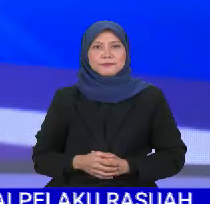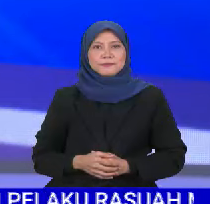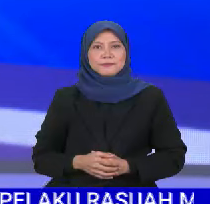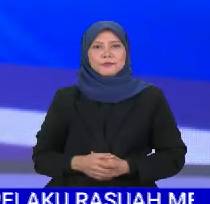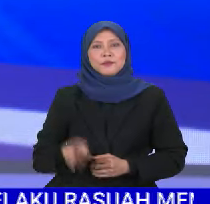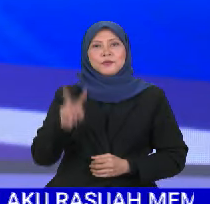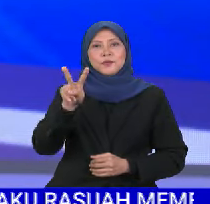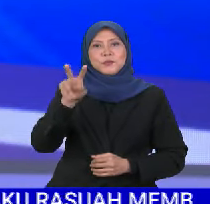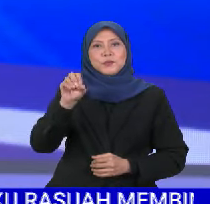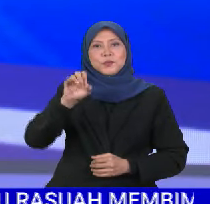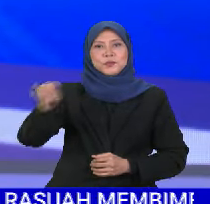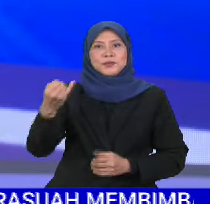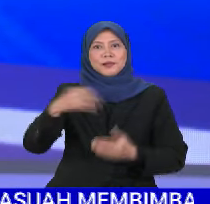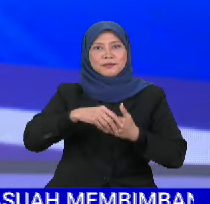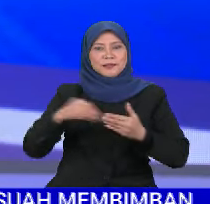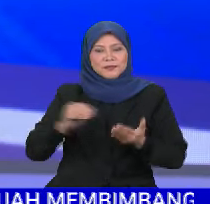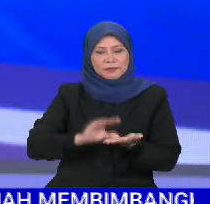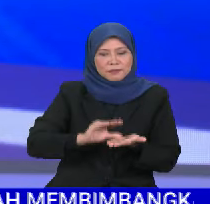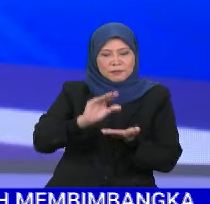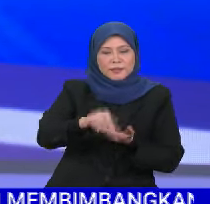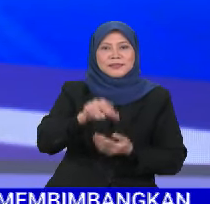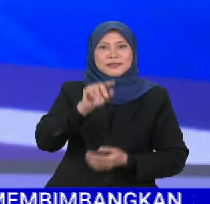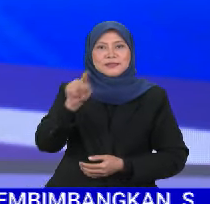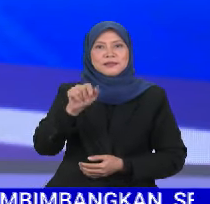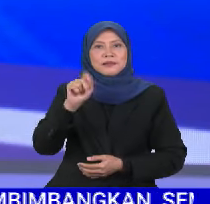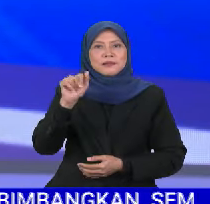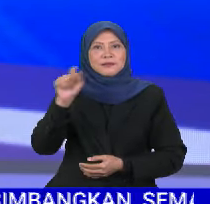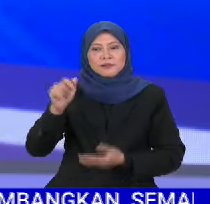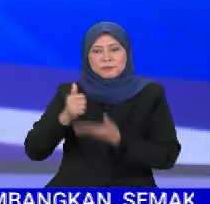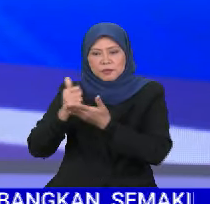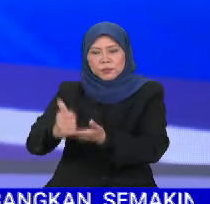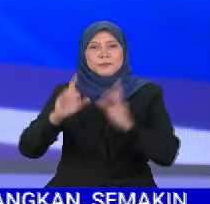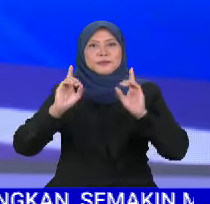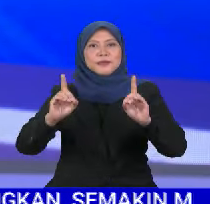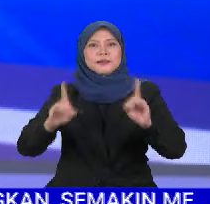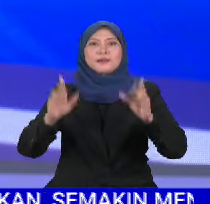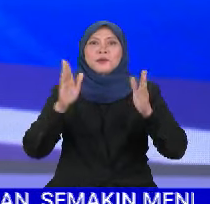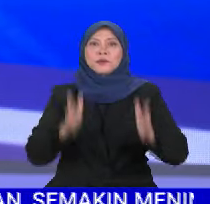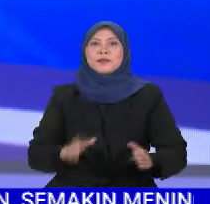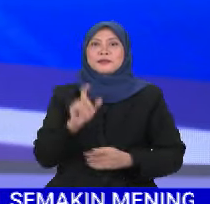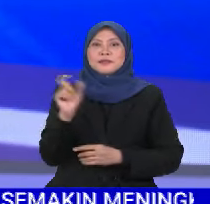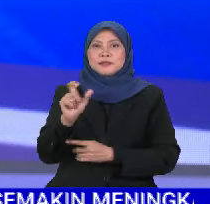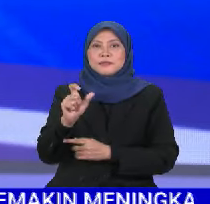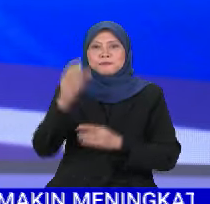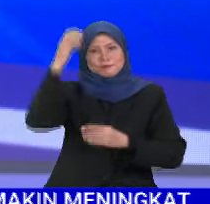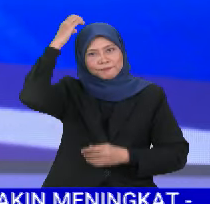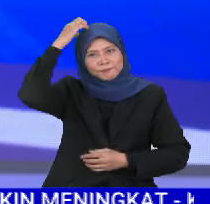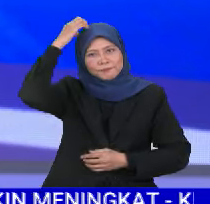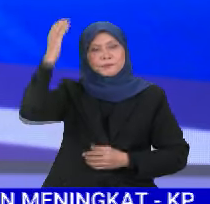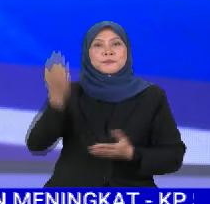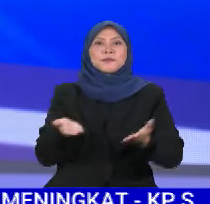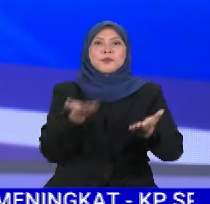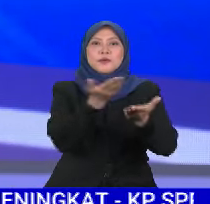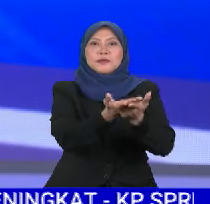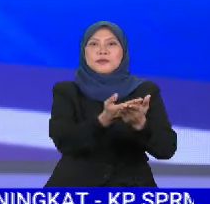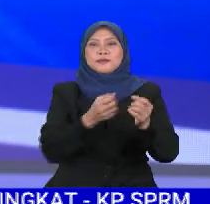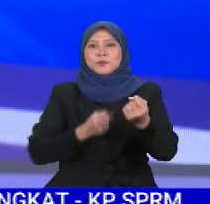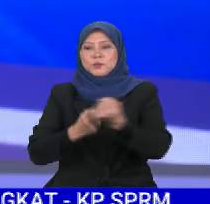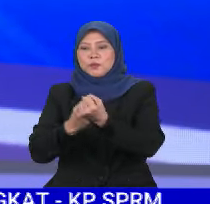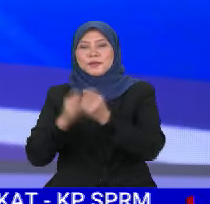Sebanyak RM20 juta agihan zakat diperuntukkan bagi bantuan pendidikan umat Islam di Selangor. Permohonan melalui